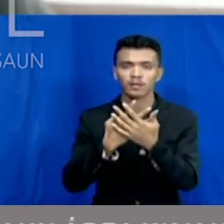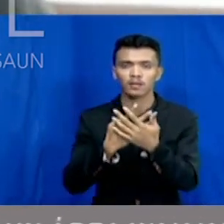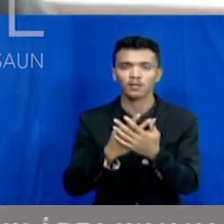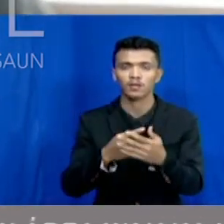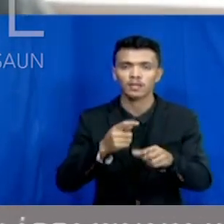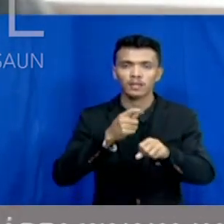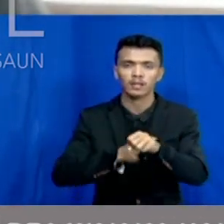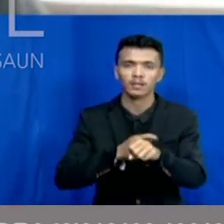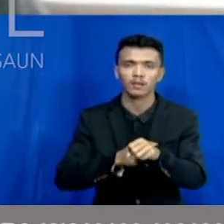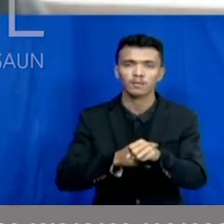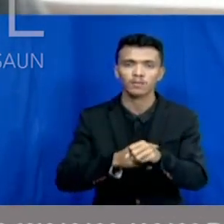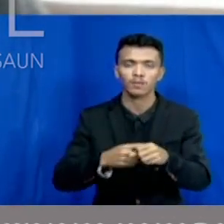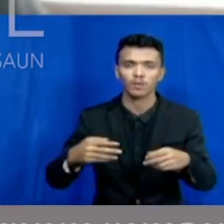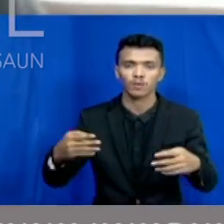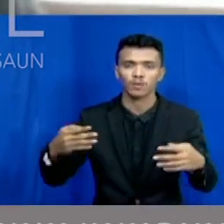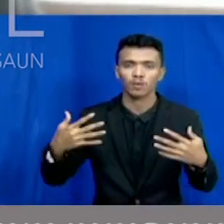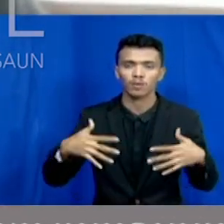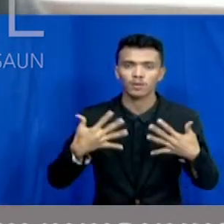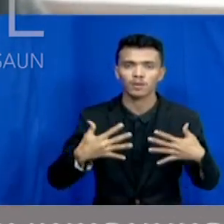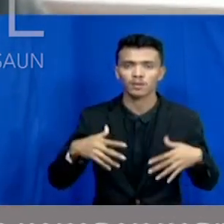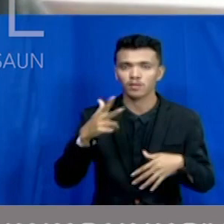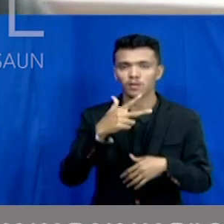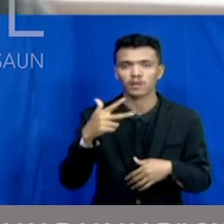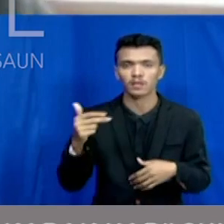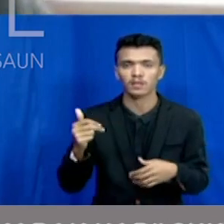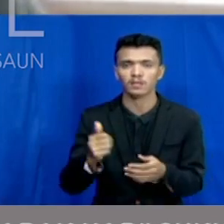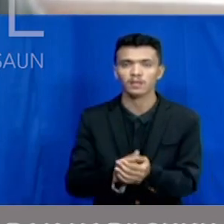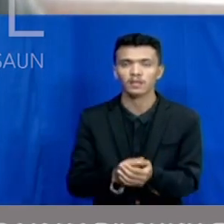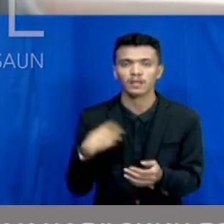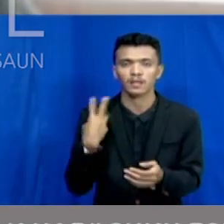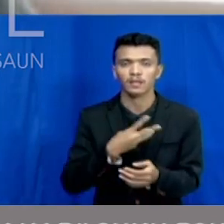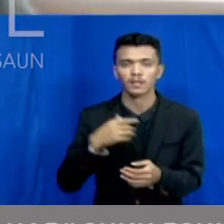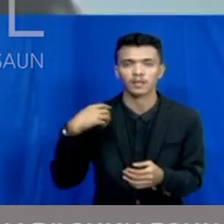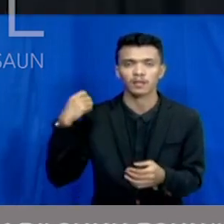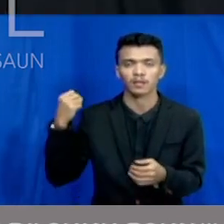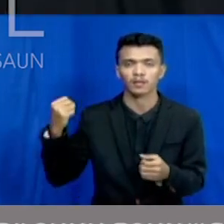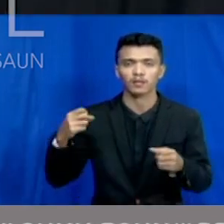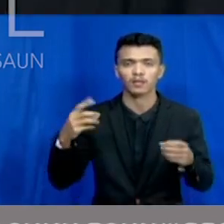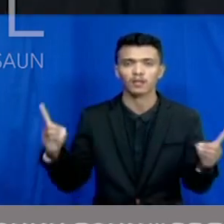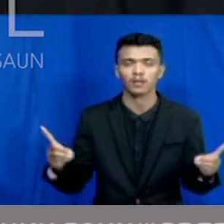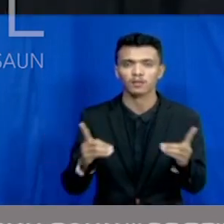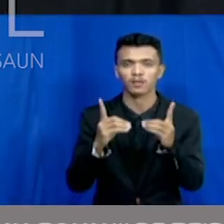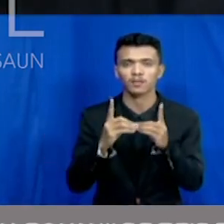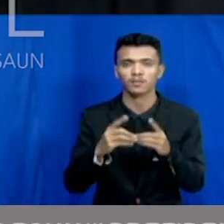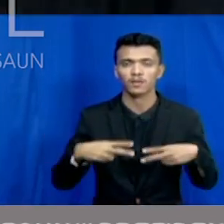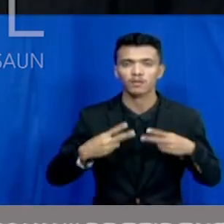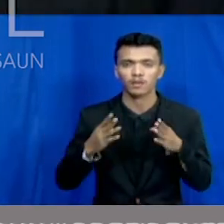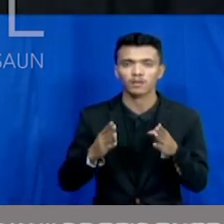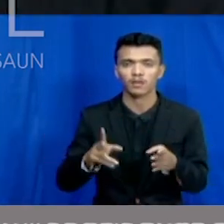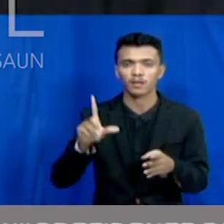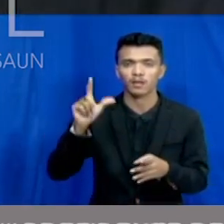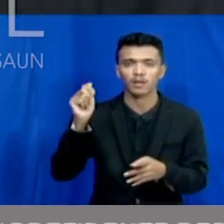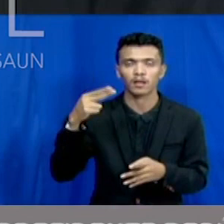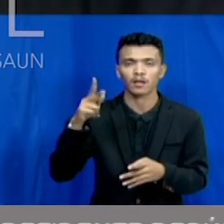durante a ocupação indonésia ne beke itania candidato siraha soroba. Além de ne, veteranos Labok